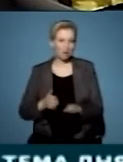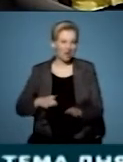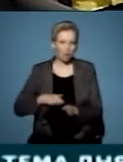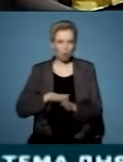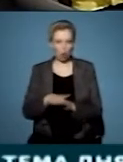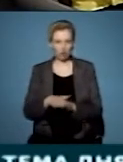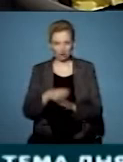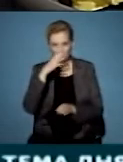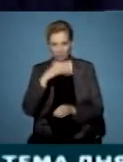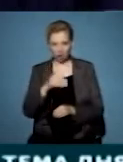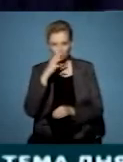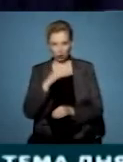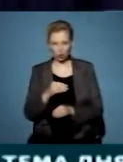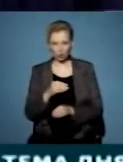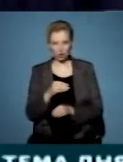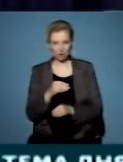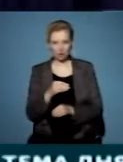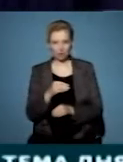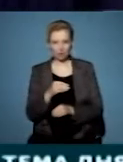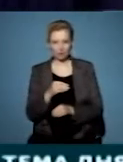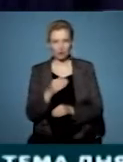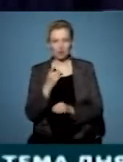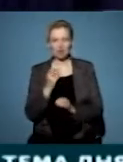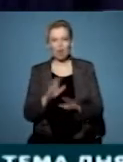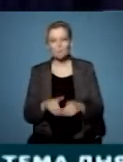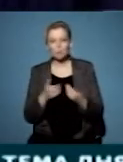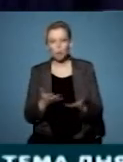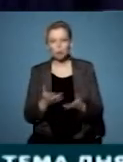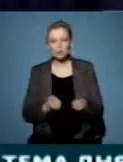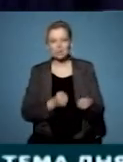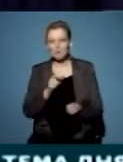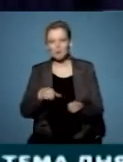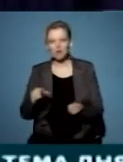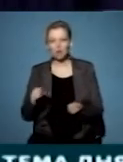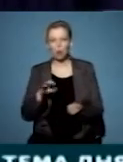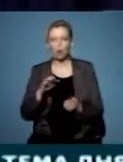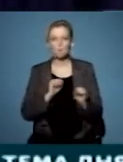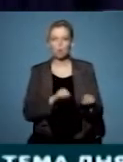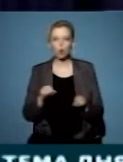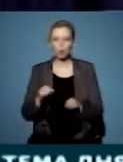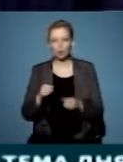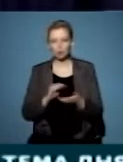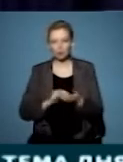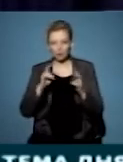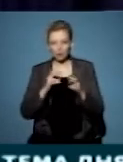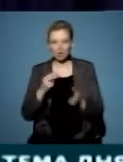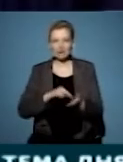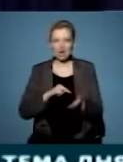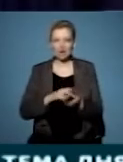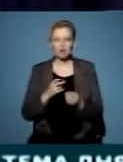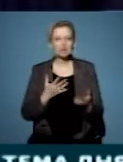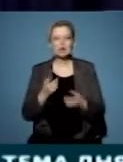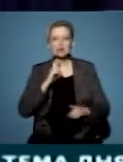переповненість маршруту. Власне, на пропозицію перевізників щодо можливого перегляду тарифів, на